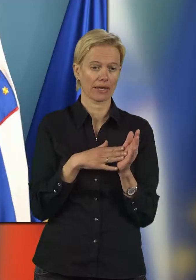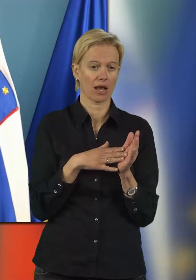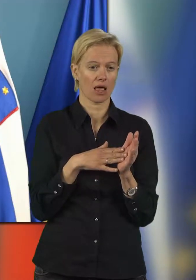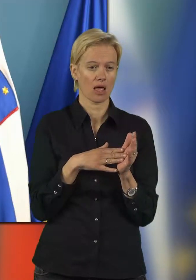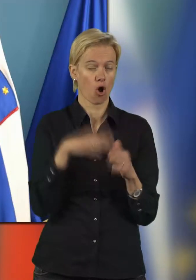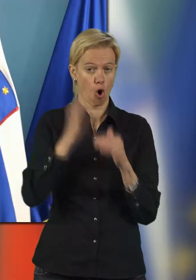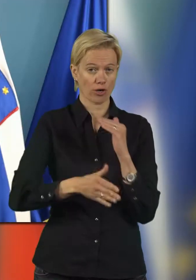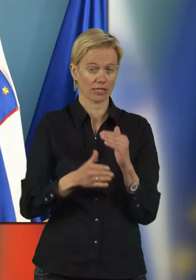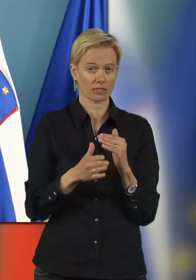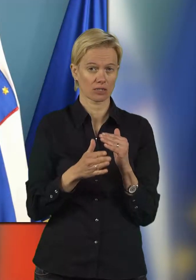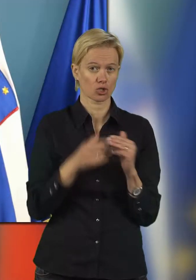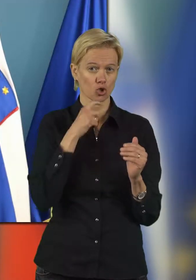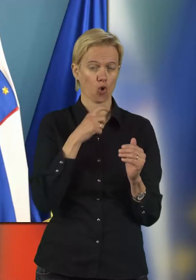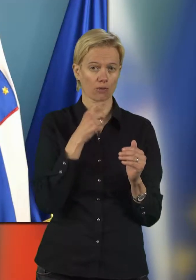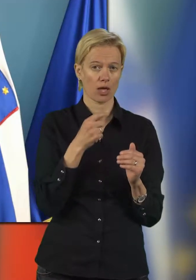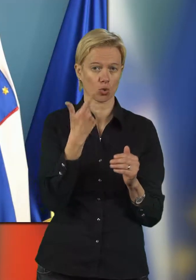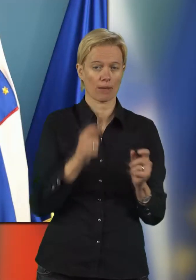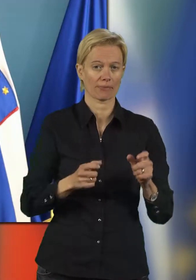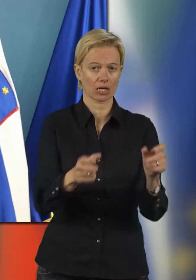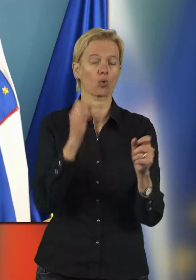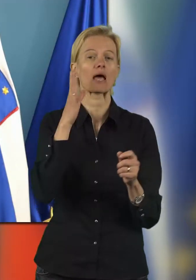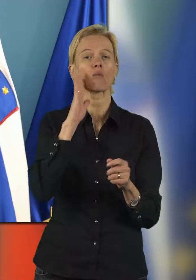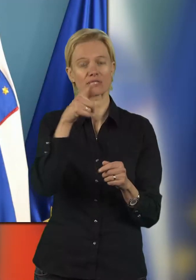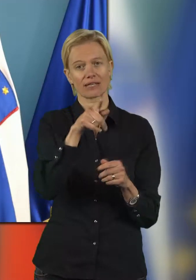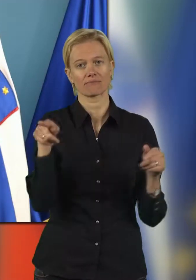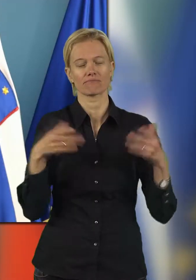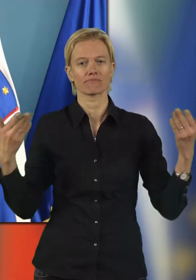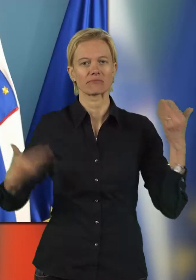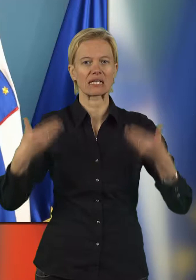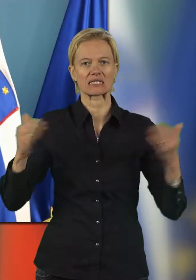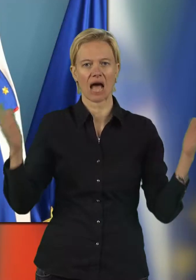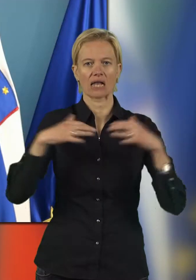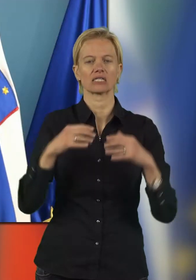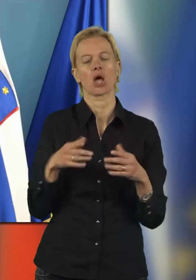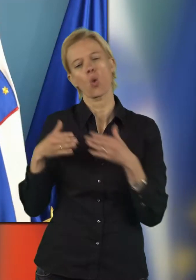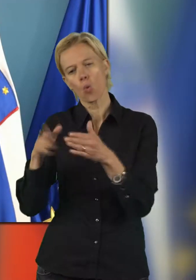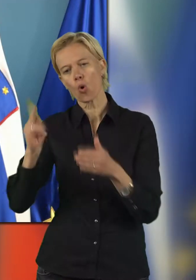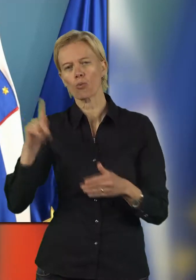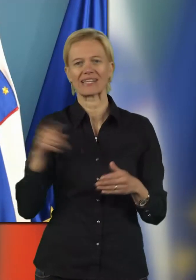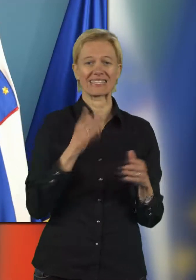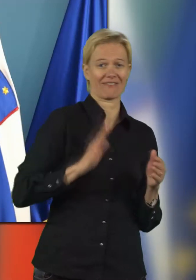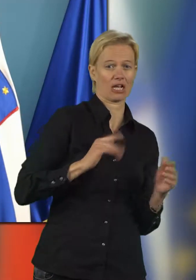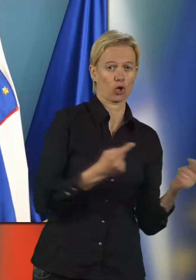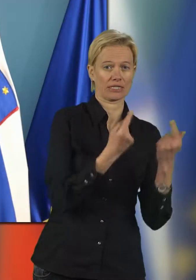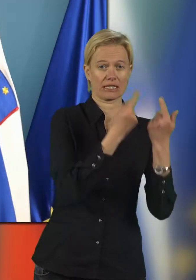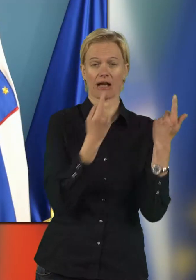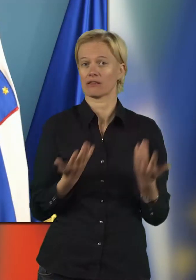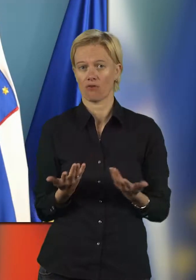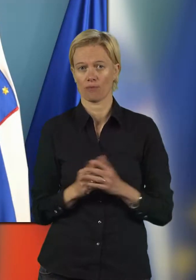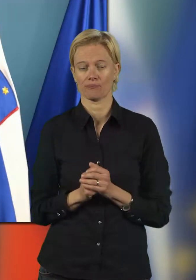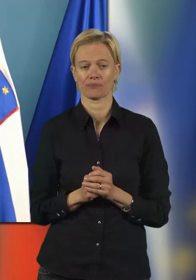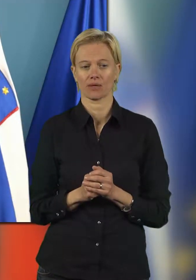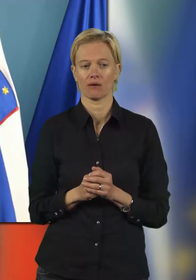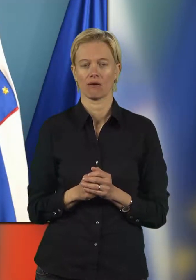ta koncept, recimo, ne vem, konec zgodbe v drugem tiru, in kdaj se boste sestali z Luko Koperjem in s civilno